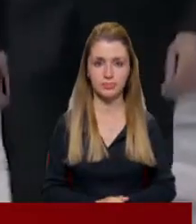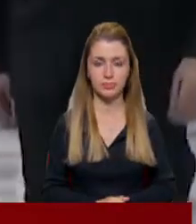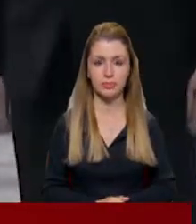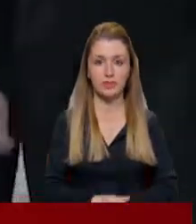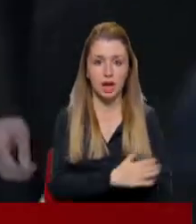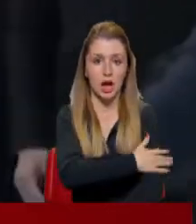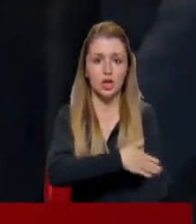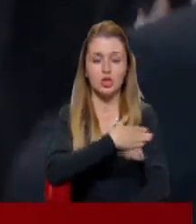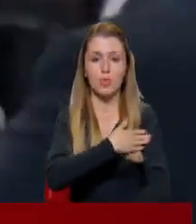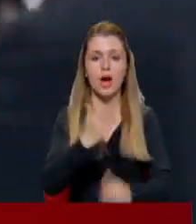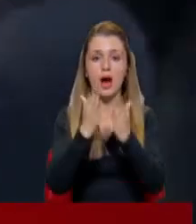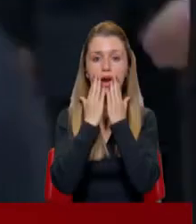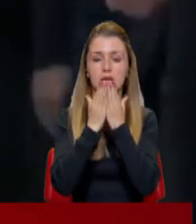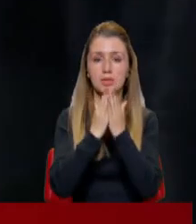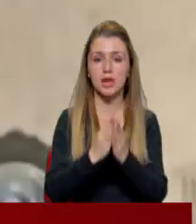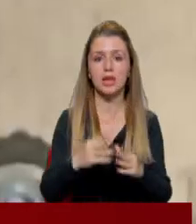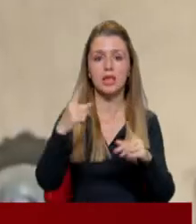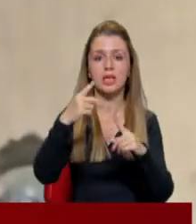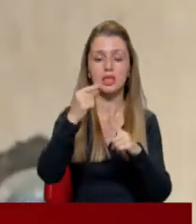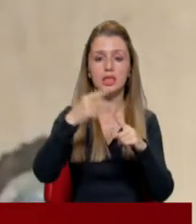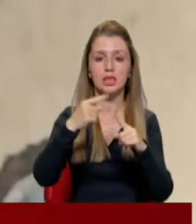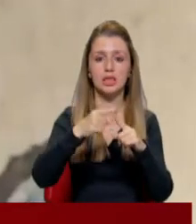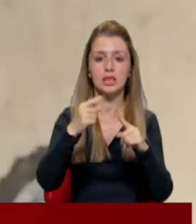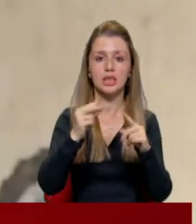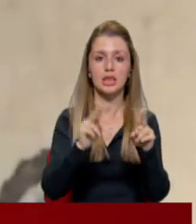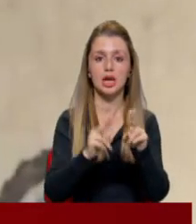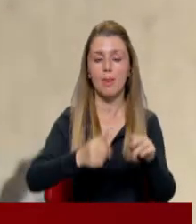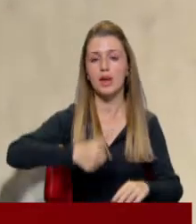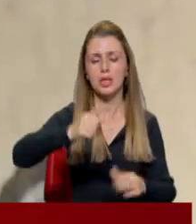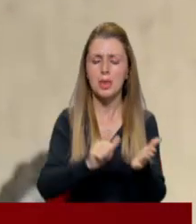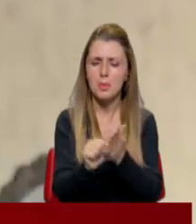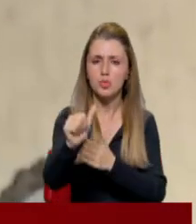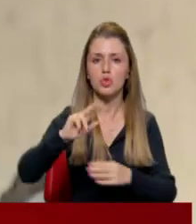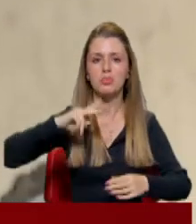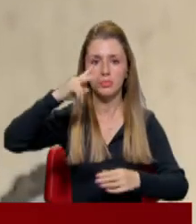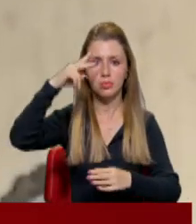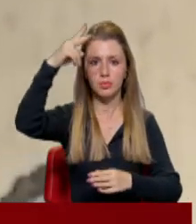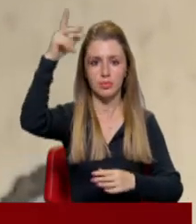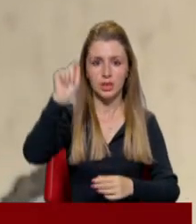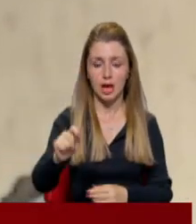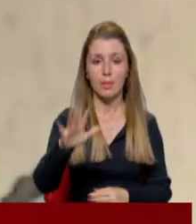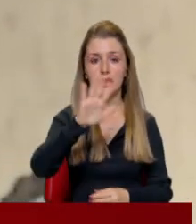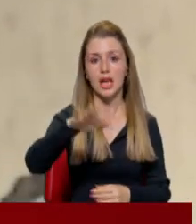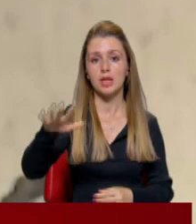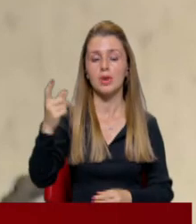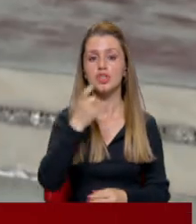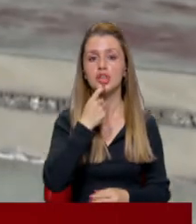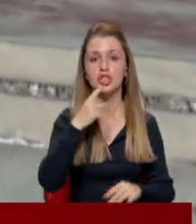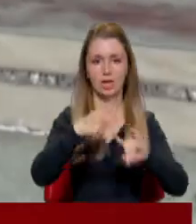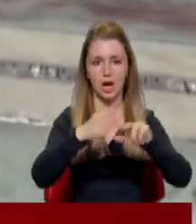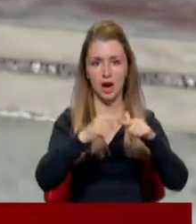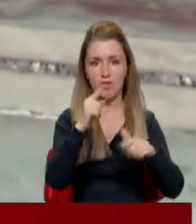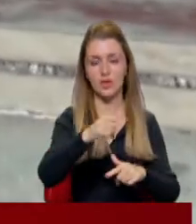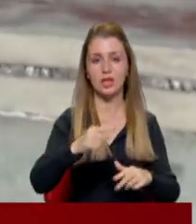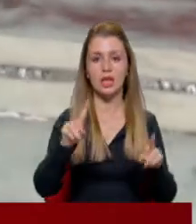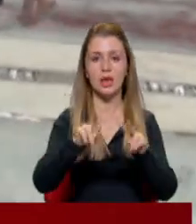astsubaylıktan akademisyeniyet TİKA başkanlığından Başbakanlık müsteşar yardımcılığına kariyer basamaklarını tırmanan 55 yaşındaki Hakan Fidan